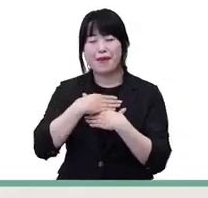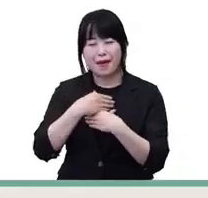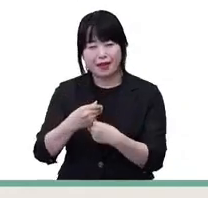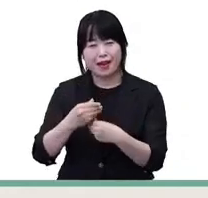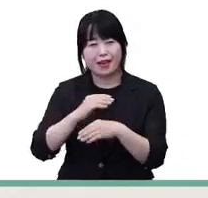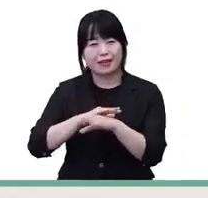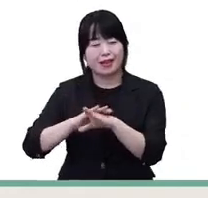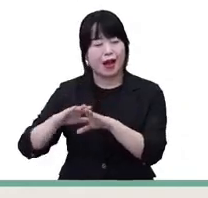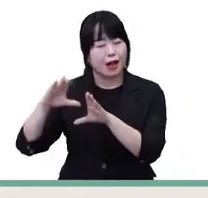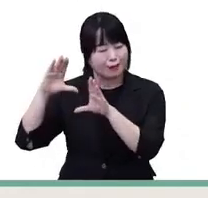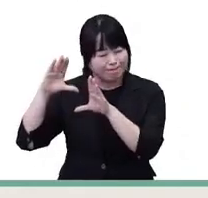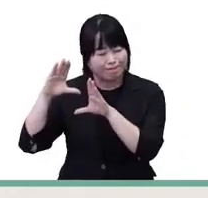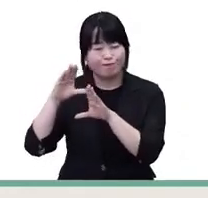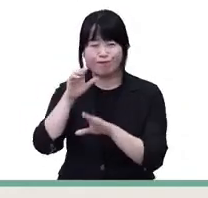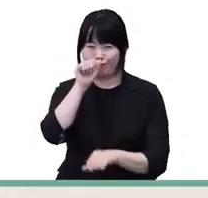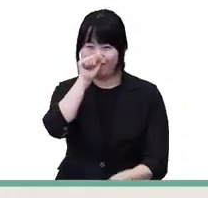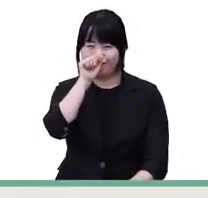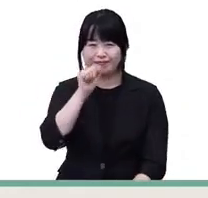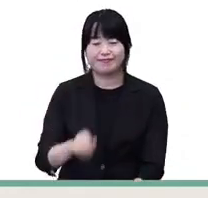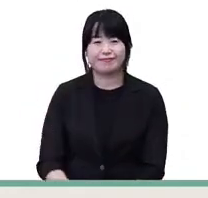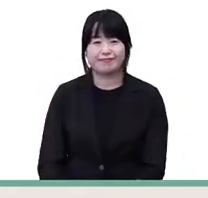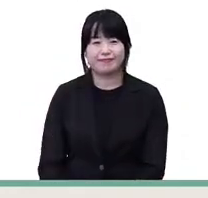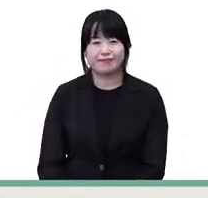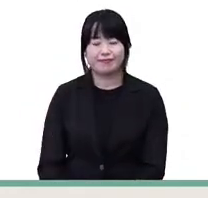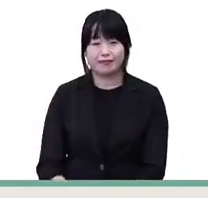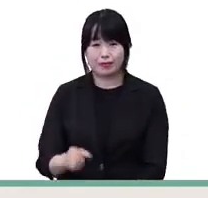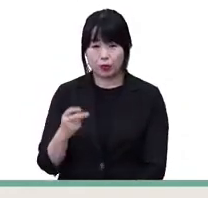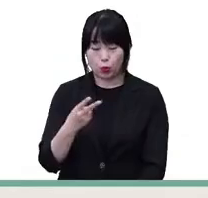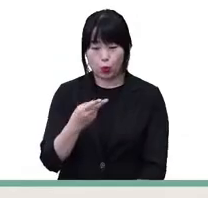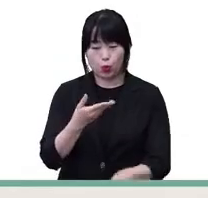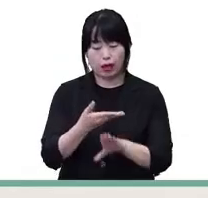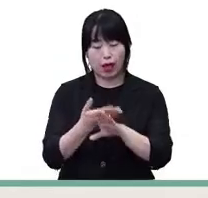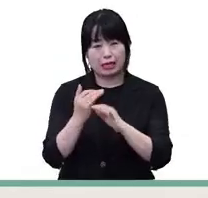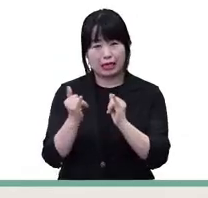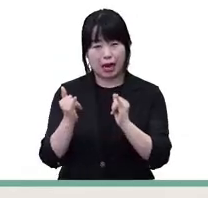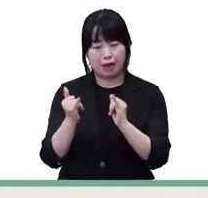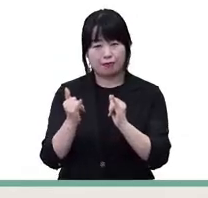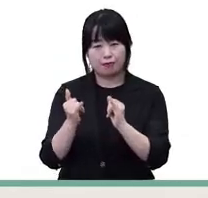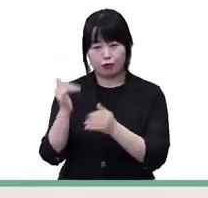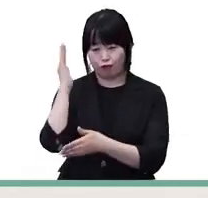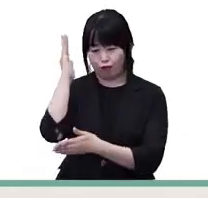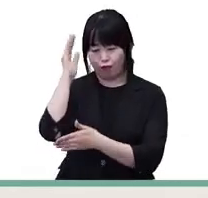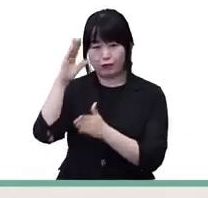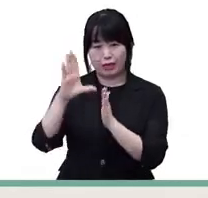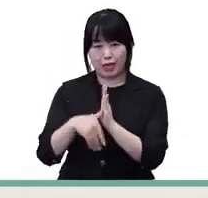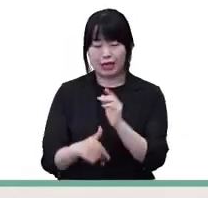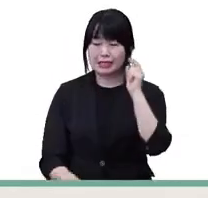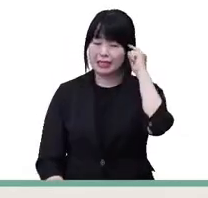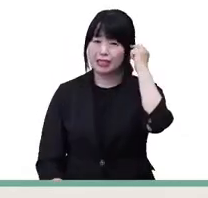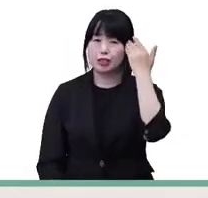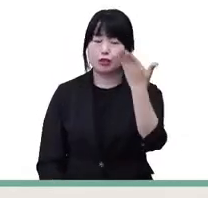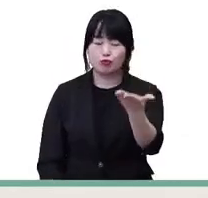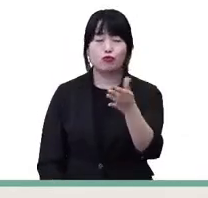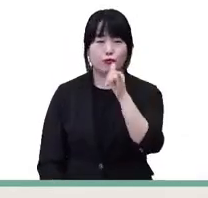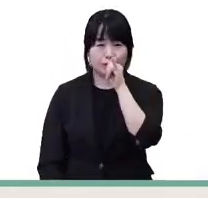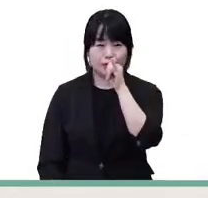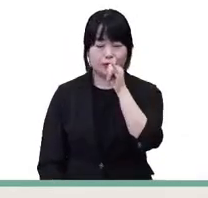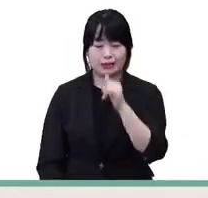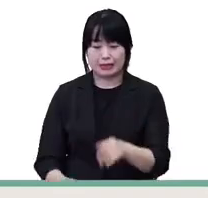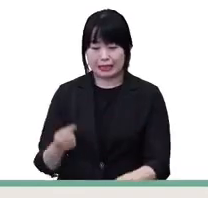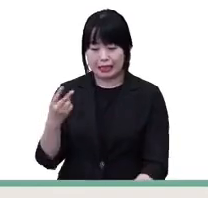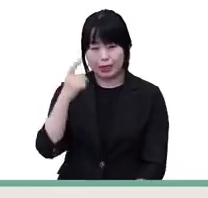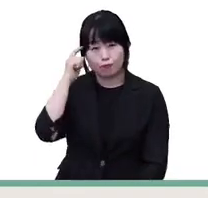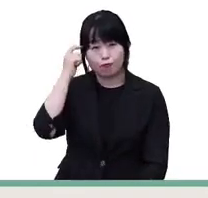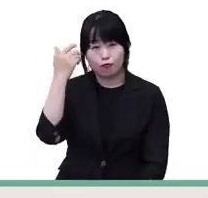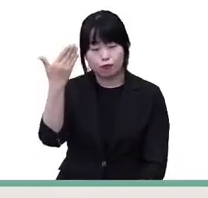되어주시고요. 그리고 어떤 경우에는 상대방의 이야기를 질문을 해야 되는 경우가 있는데요. 이 다시 물어본다는